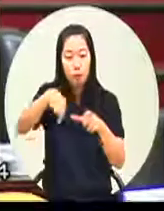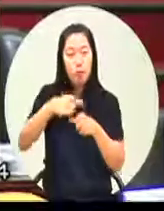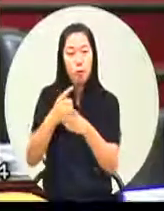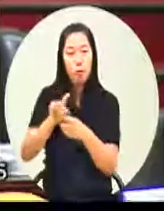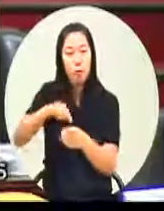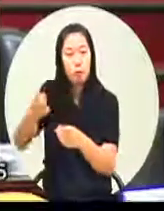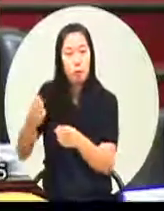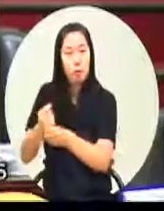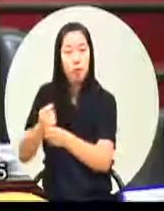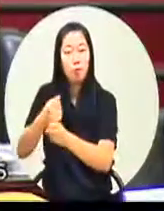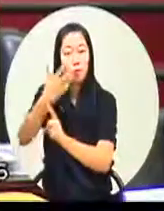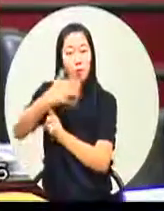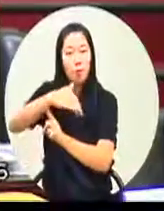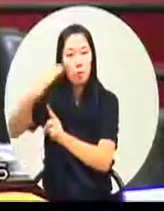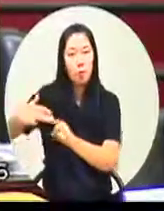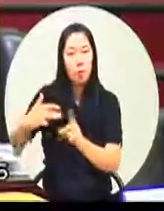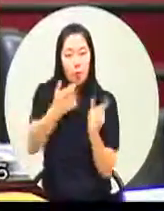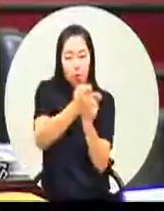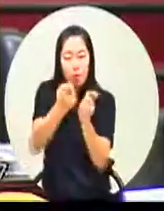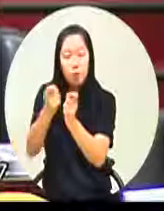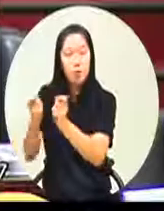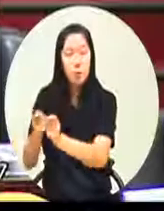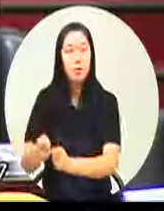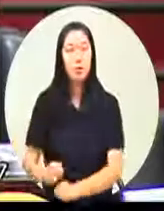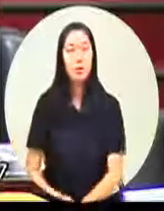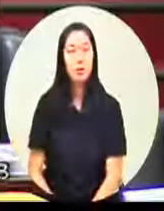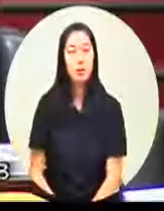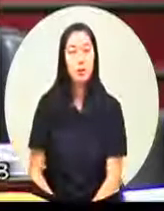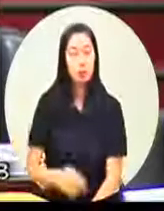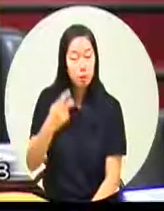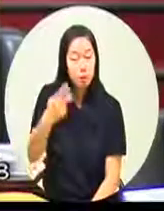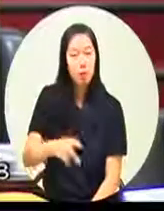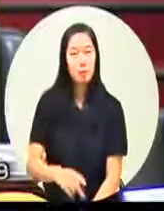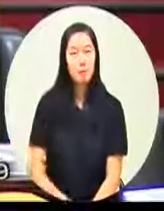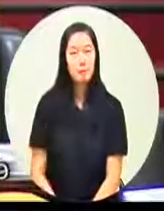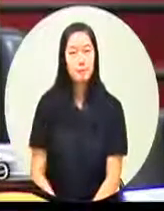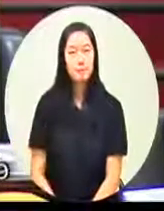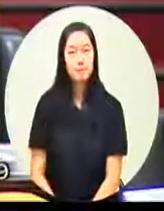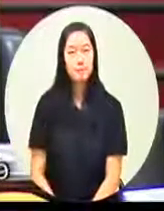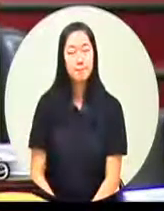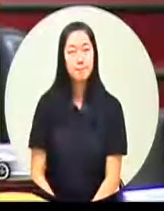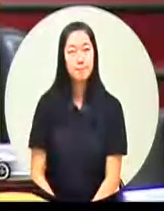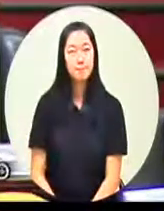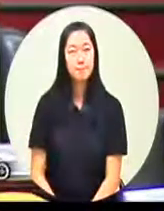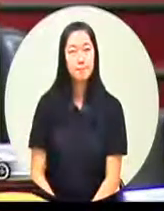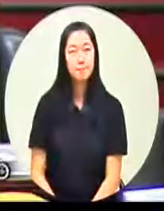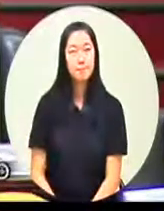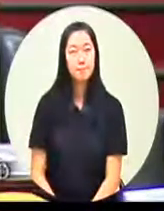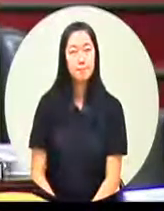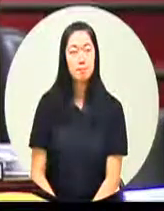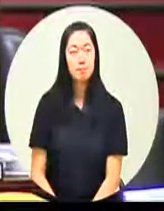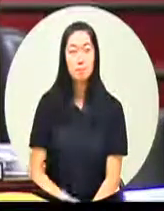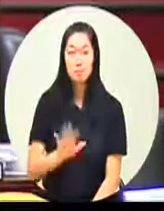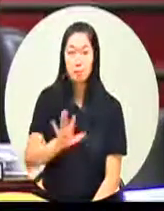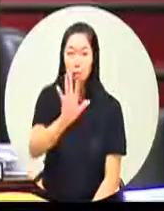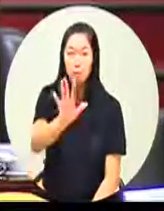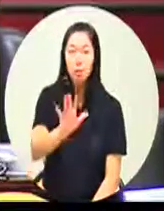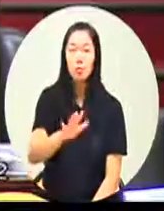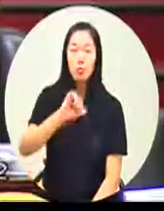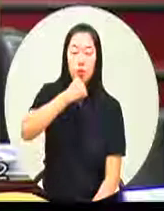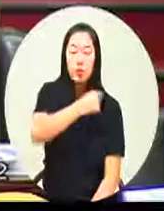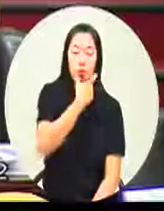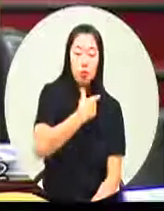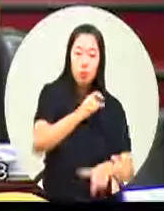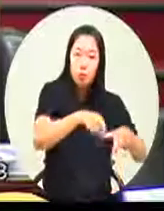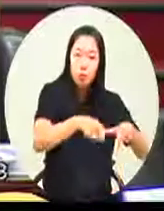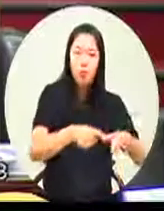旗山已经很近了。 现在 已经很近了，而且有现在有台糖原来